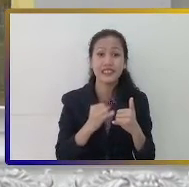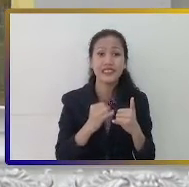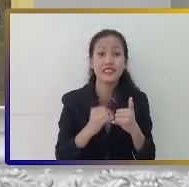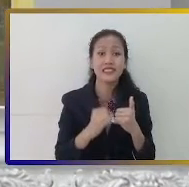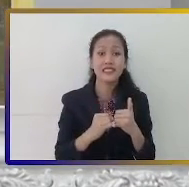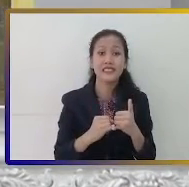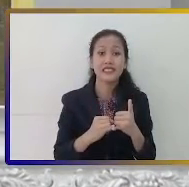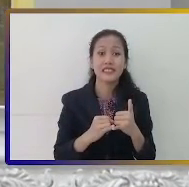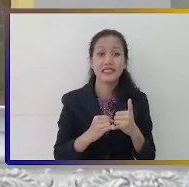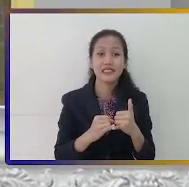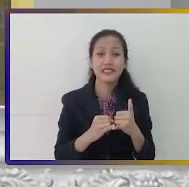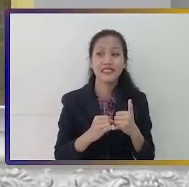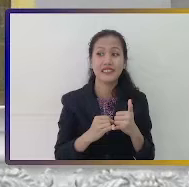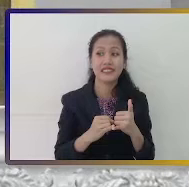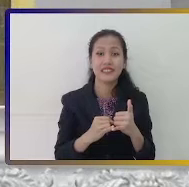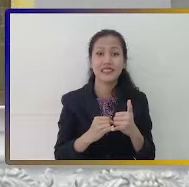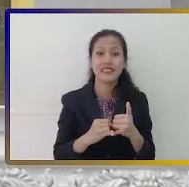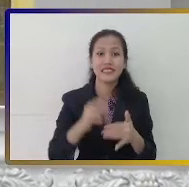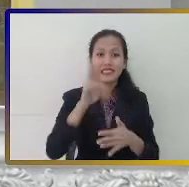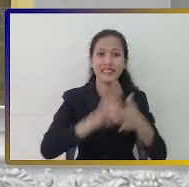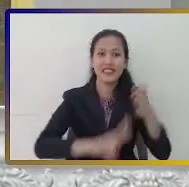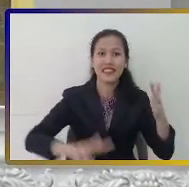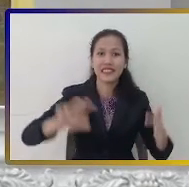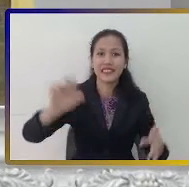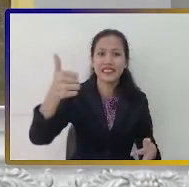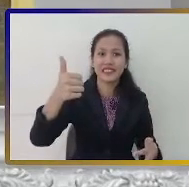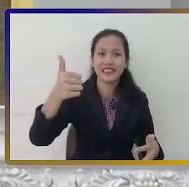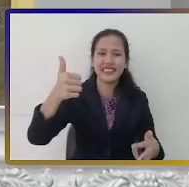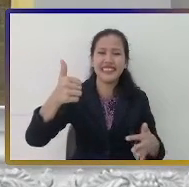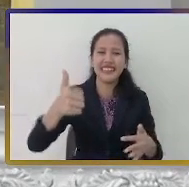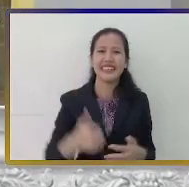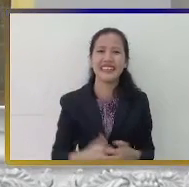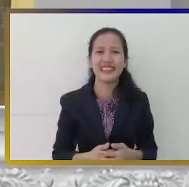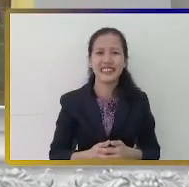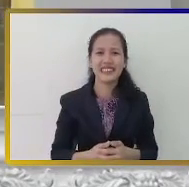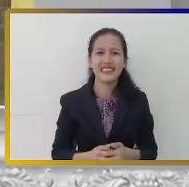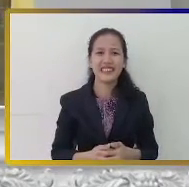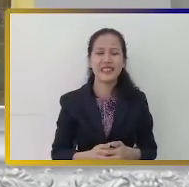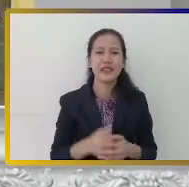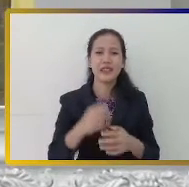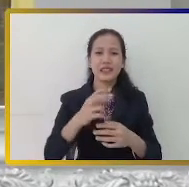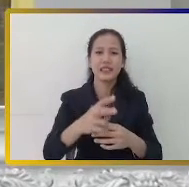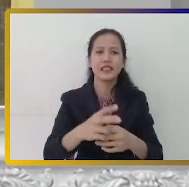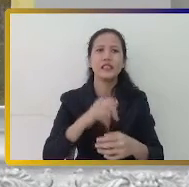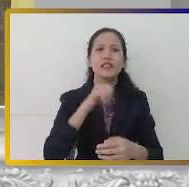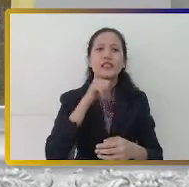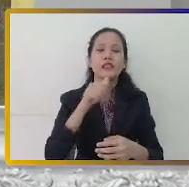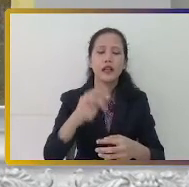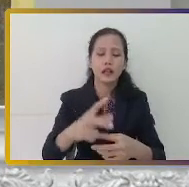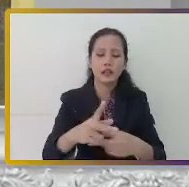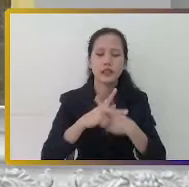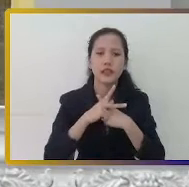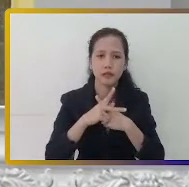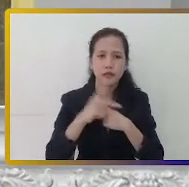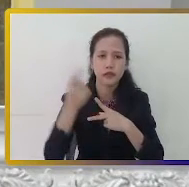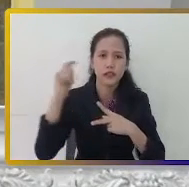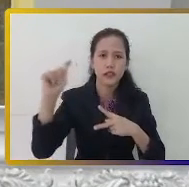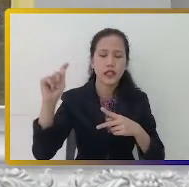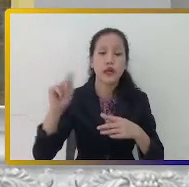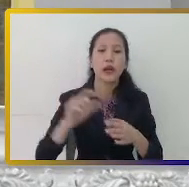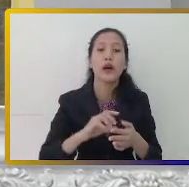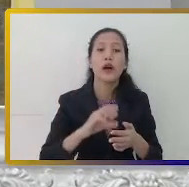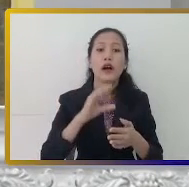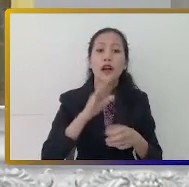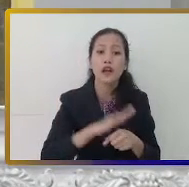last, verse number 10. They kept not the covenant of God and refused to walk in His law and forgot